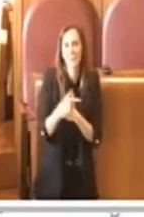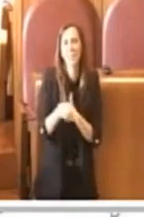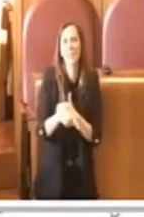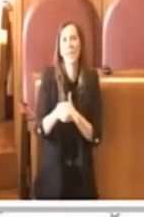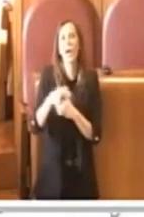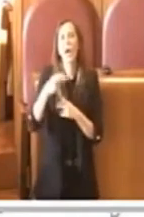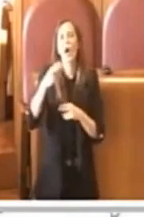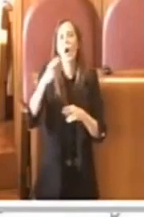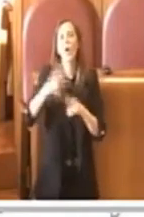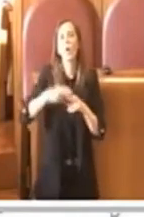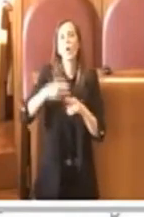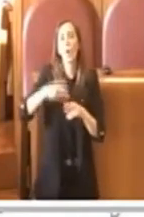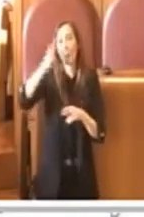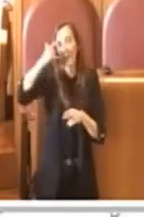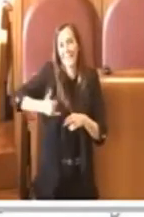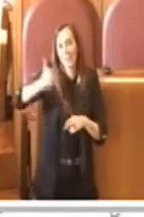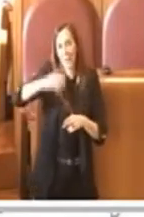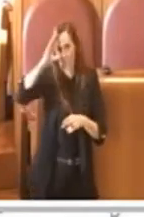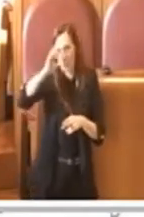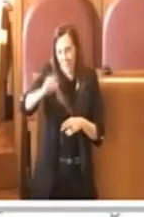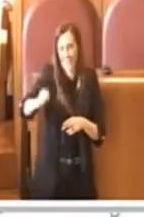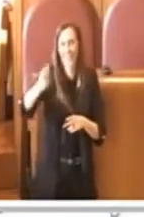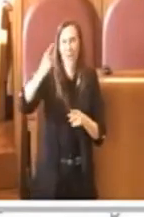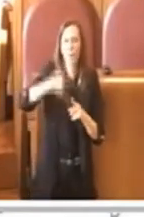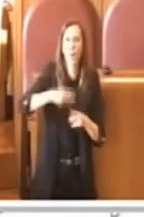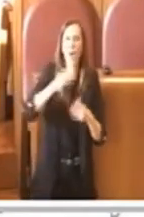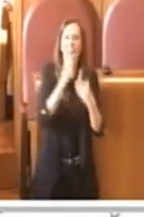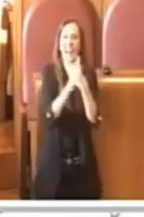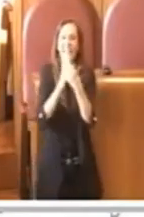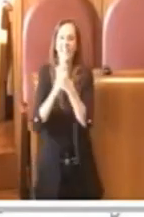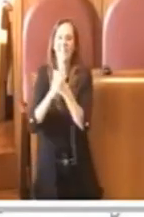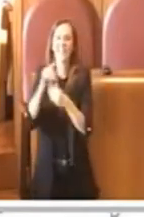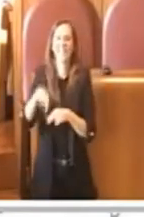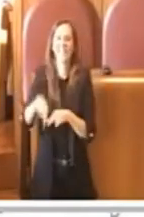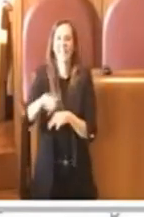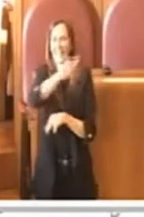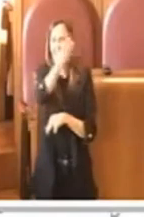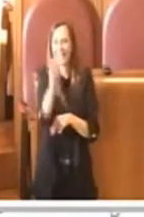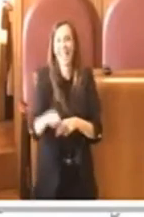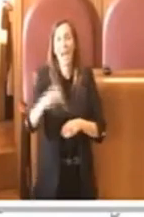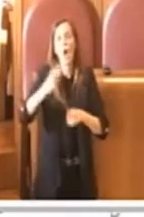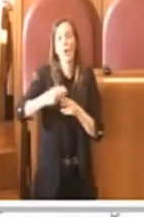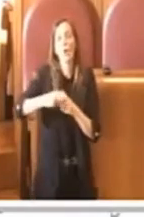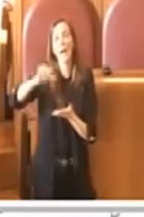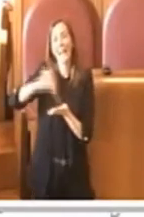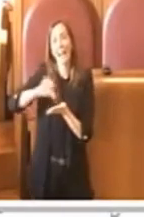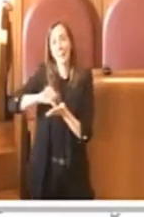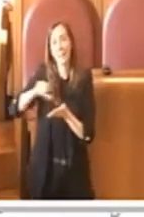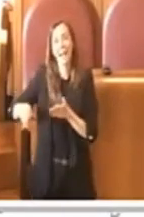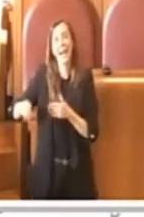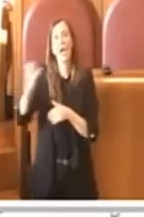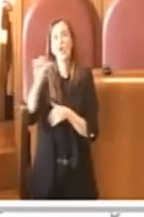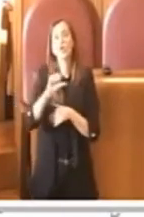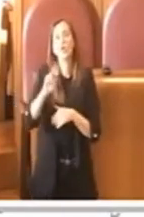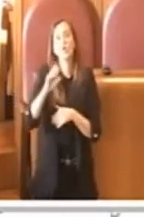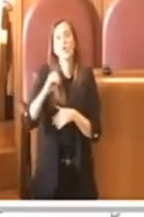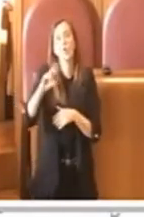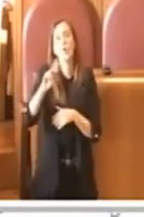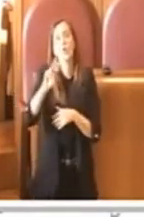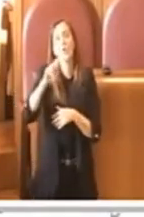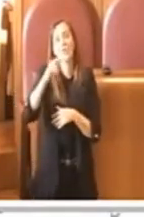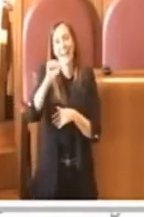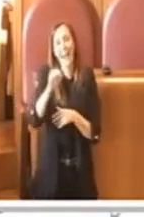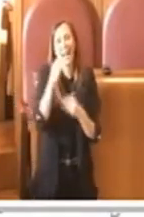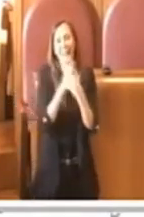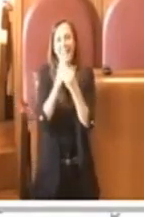Roma La Sapienza, sia l'Associazione Nazionale Archivisti Italiani e per Roma Capitale la Soprintendenza Capitale